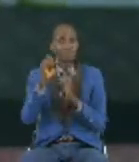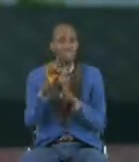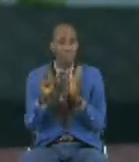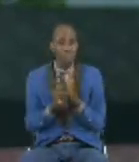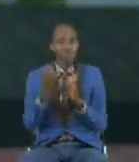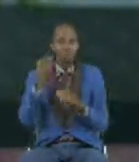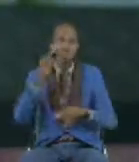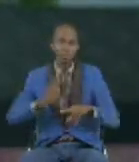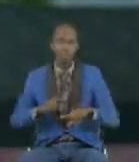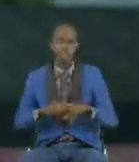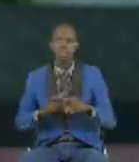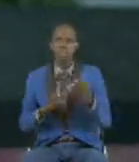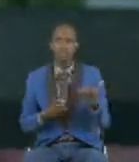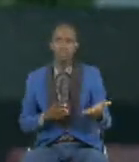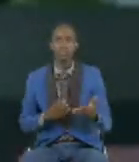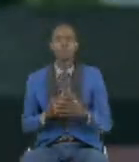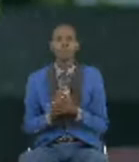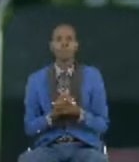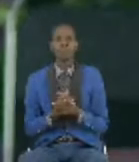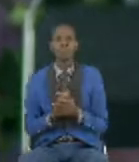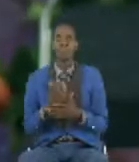était assis sur la plateforme.